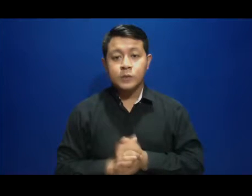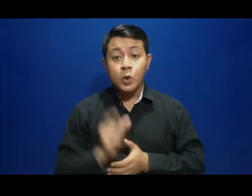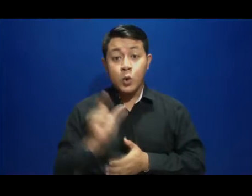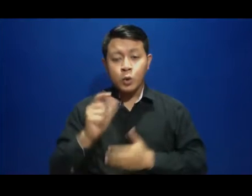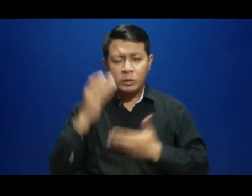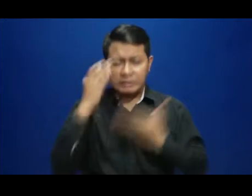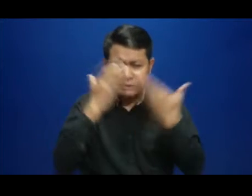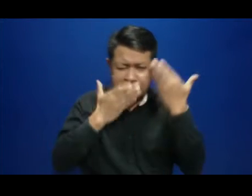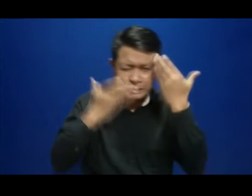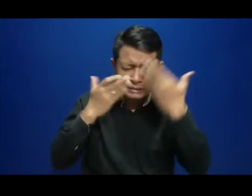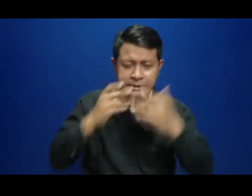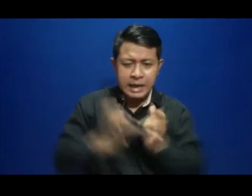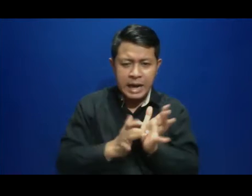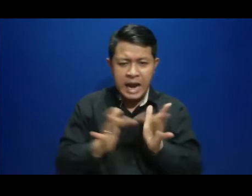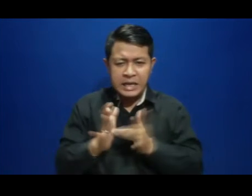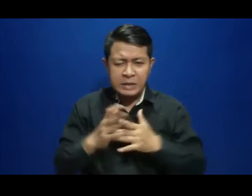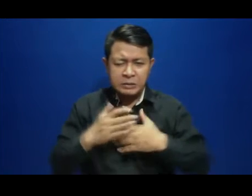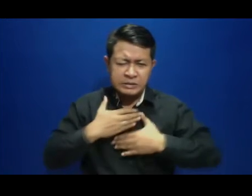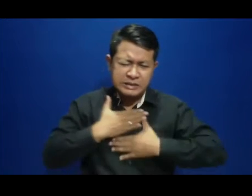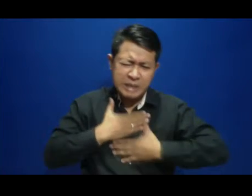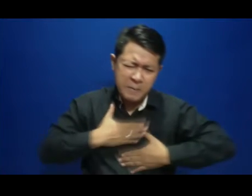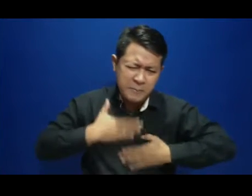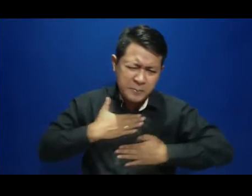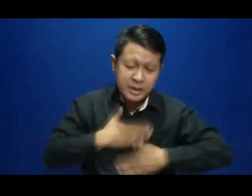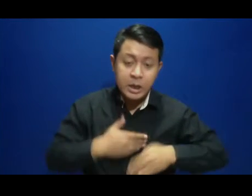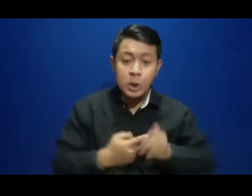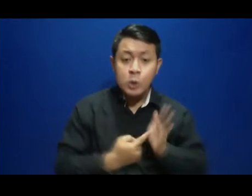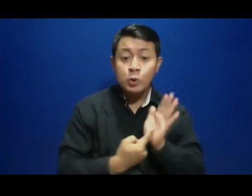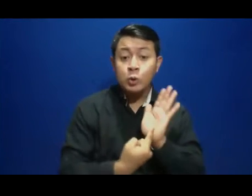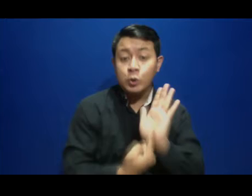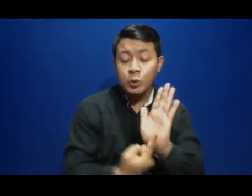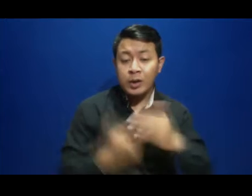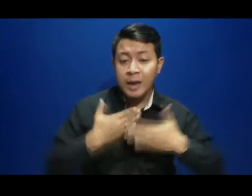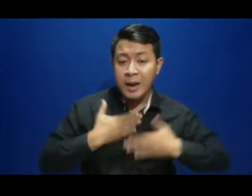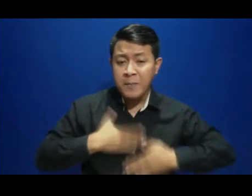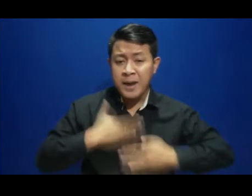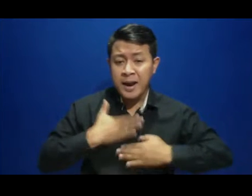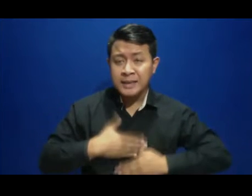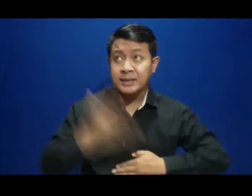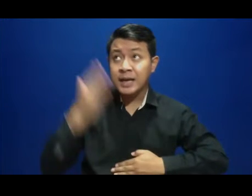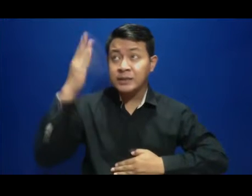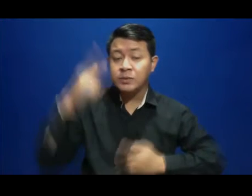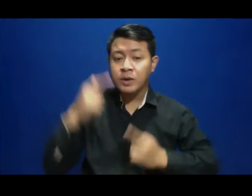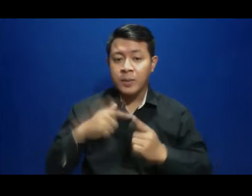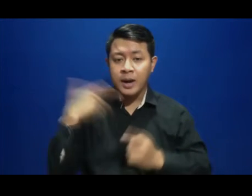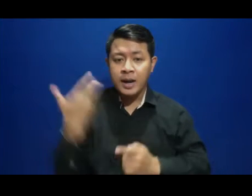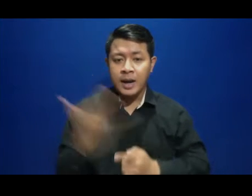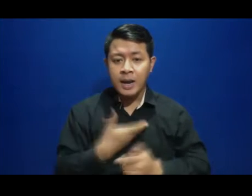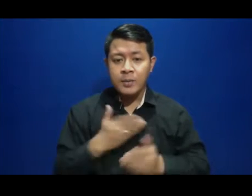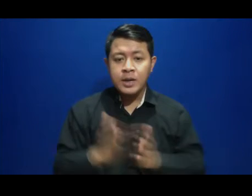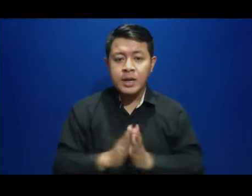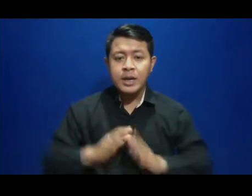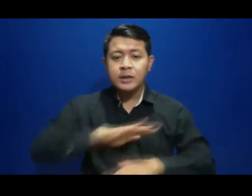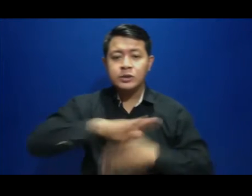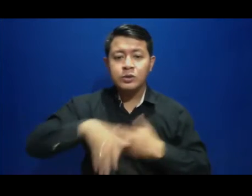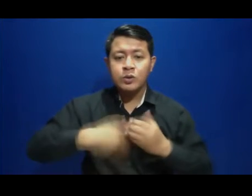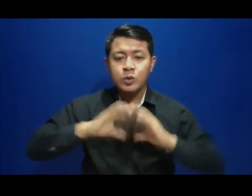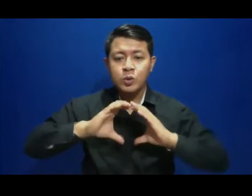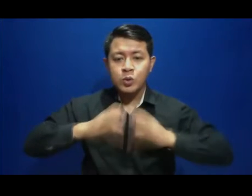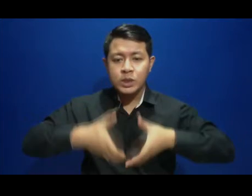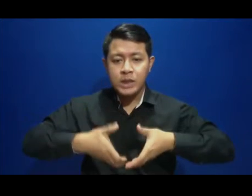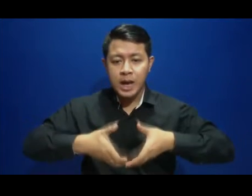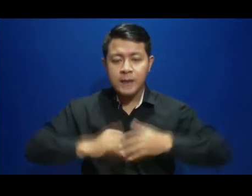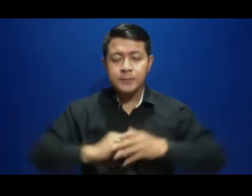Demi sengsara Yesus yang pedih, tunjukkanlah belas kasih-Mu kepada kami dan seluruh dunia.